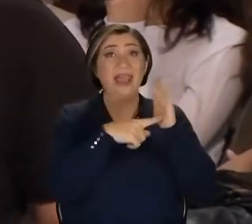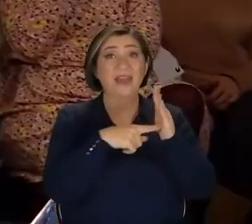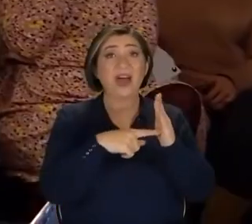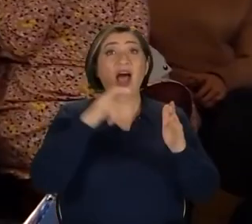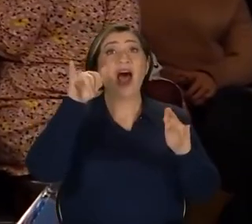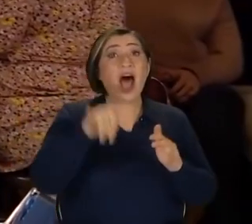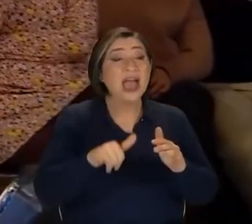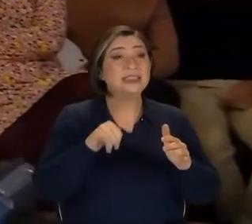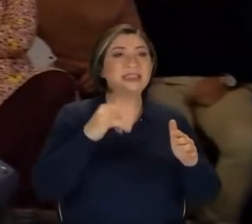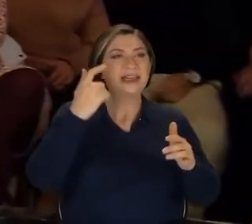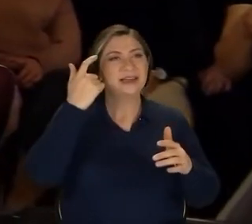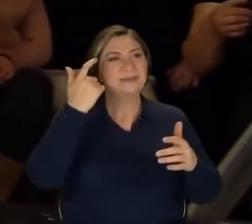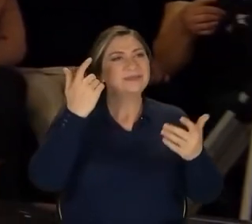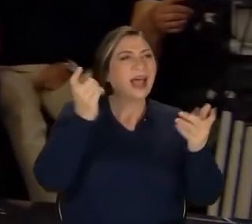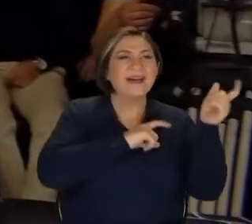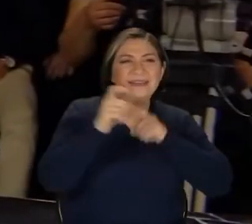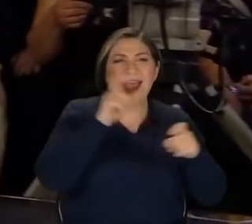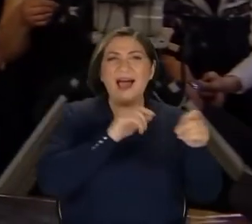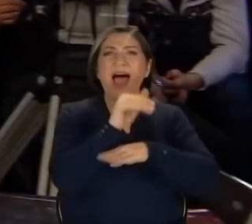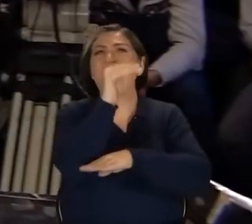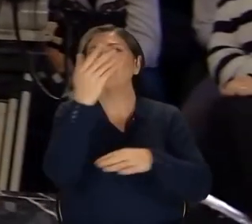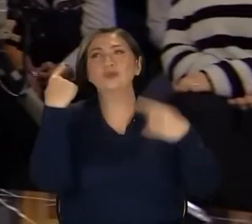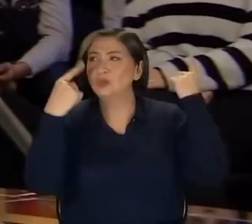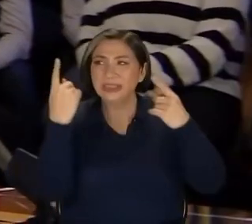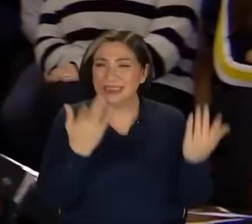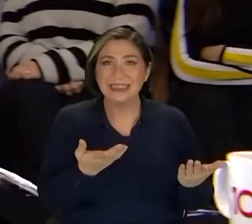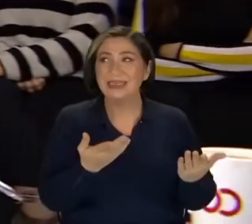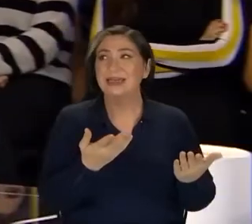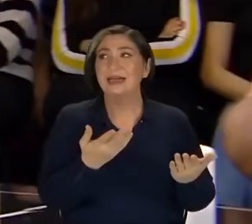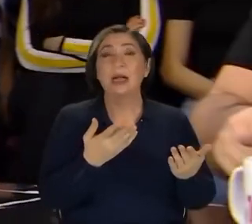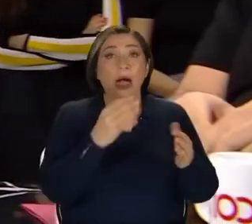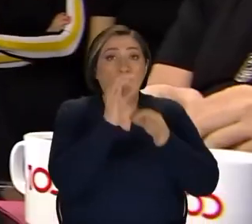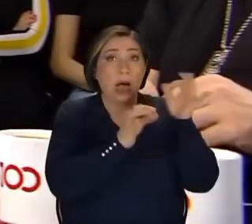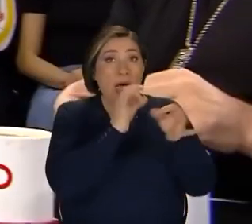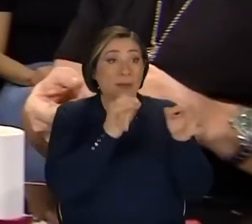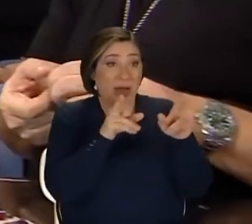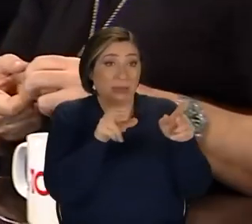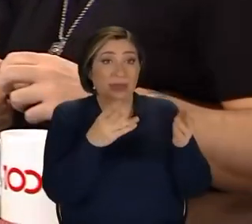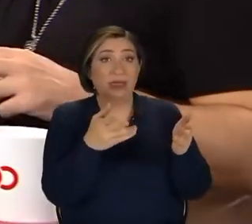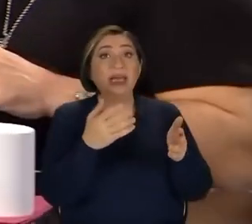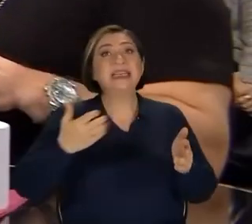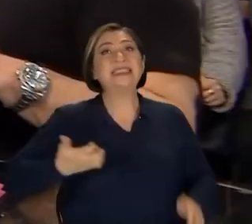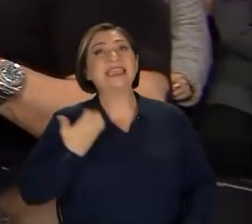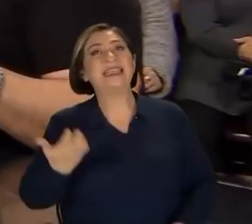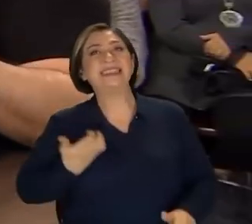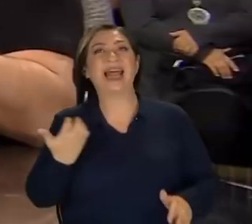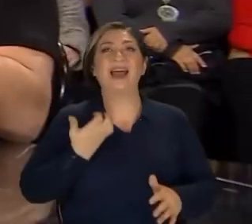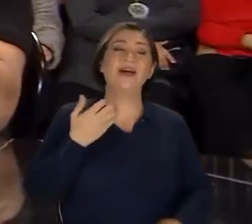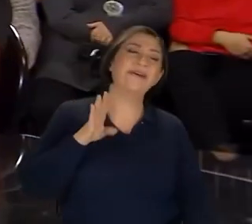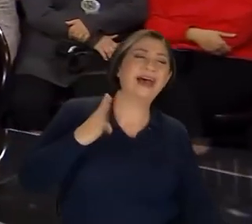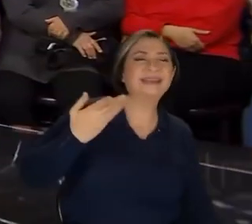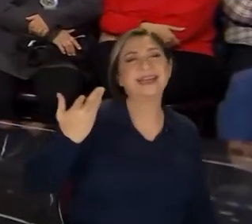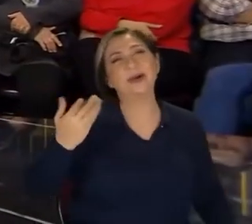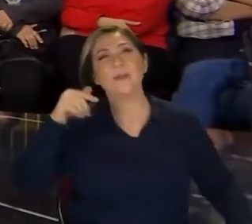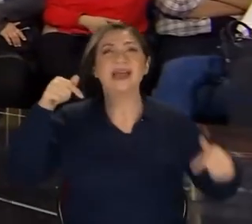hedefler, aynı sarsak hayat ele alışı. Akraba şeyler bunlar. Serserilikten